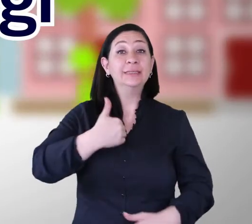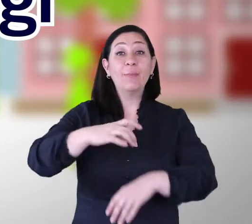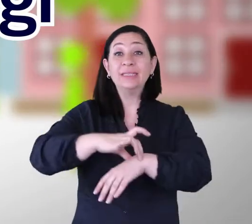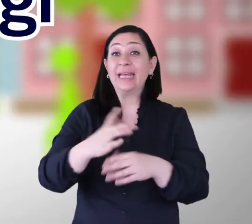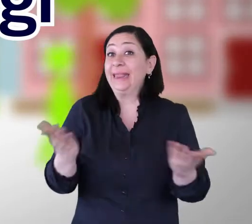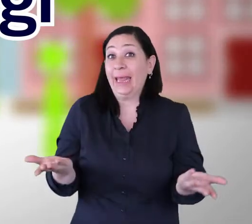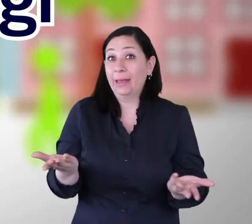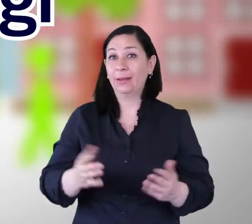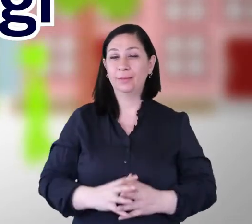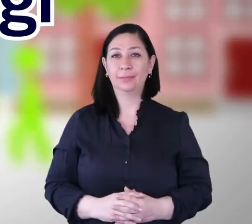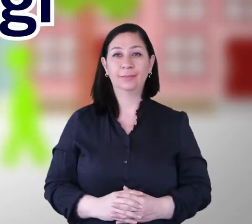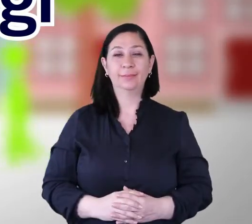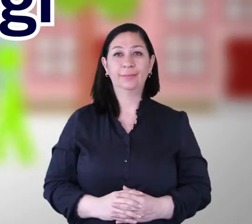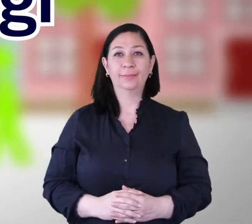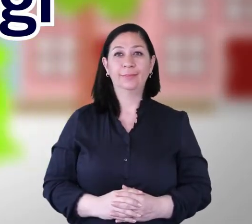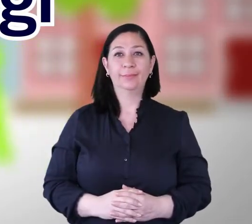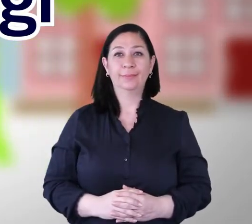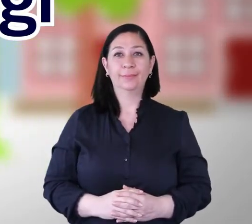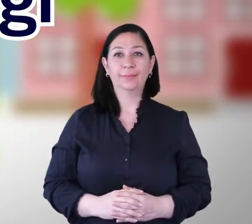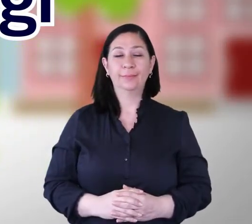astım hastalığı nedir?